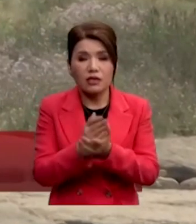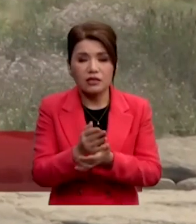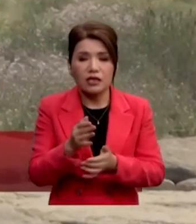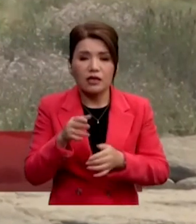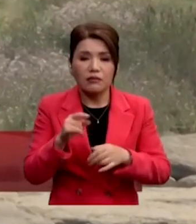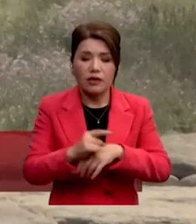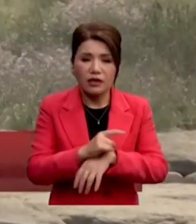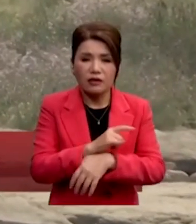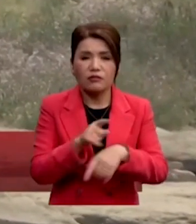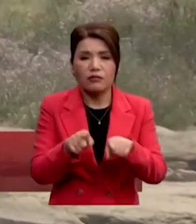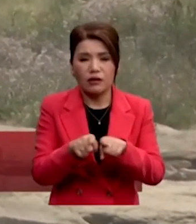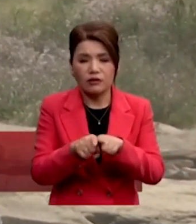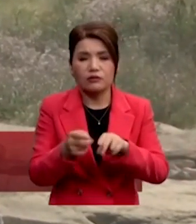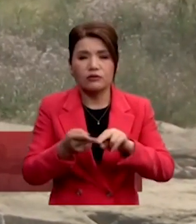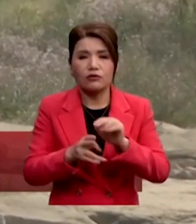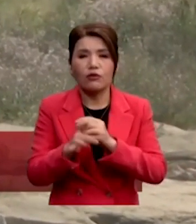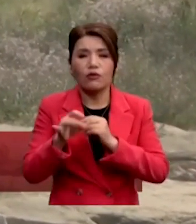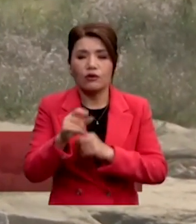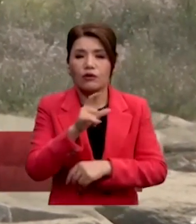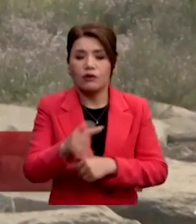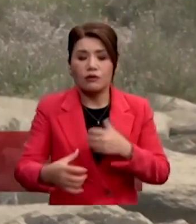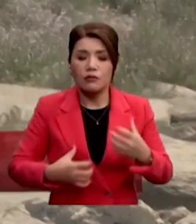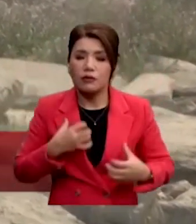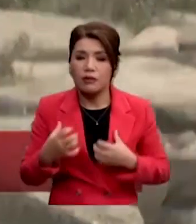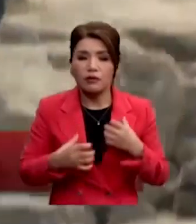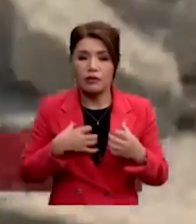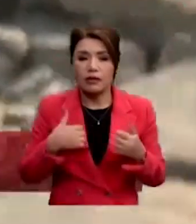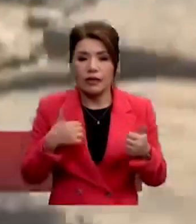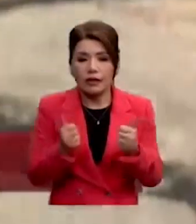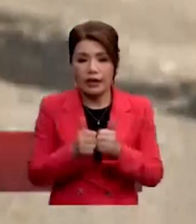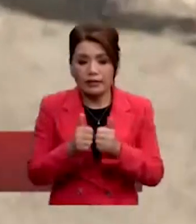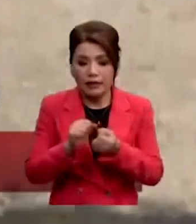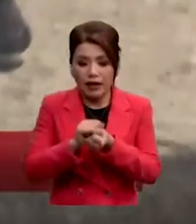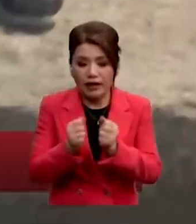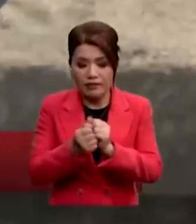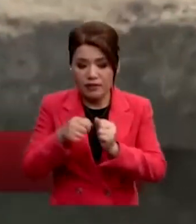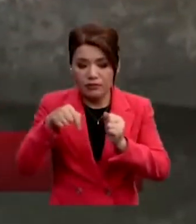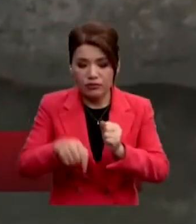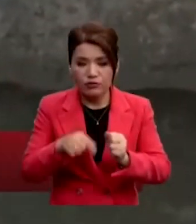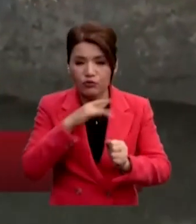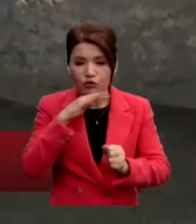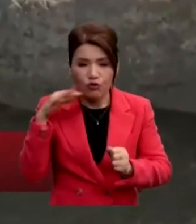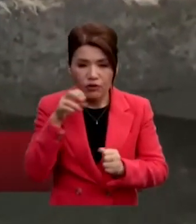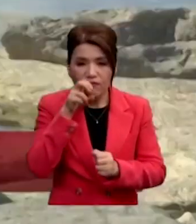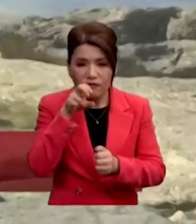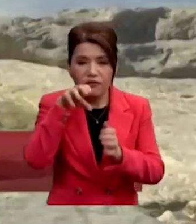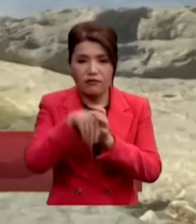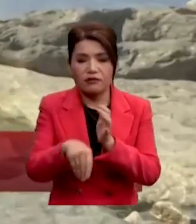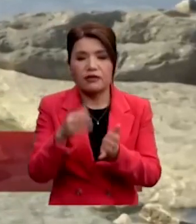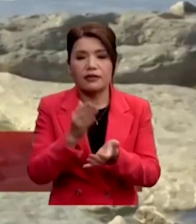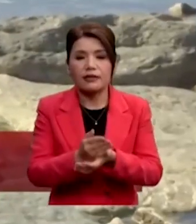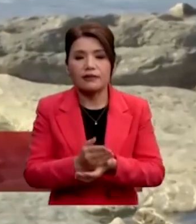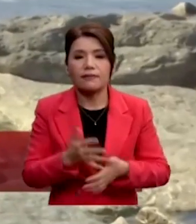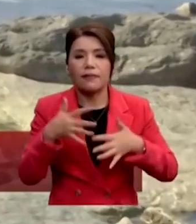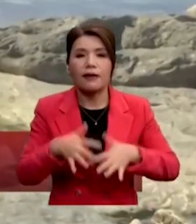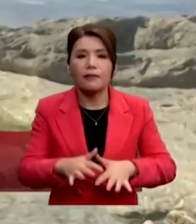текті жәндіктер халықтың мазасын қашырып отыр. Тіпті мен тұрғанымда тастың астында дәл қазір бірнеше егеу құйрық бар. Тең